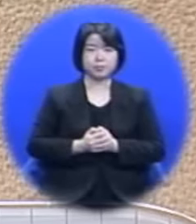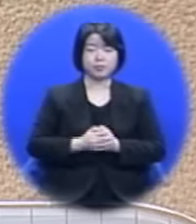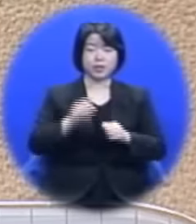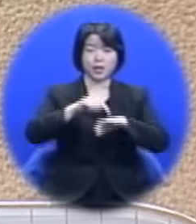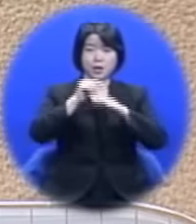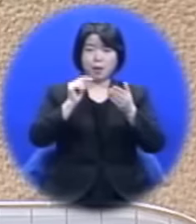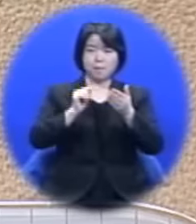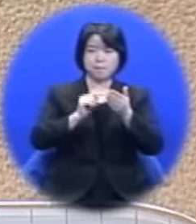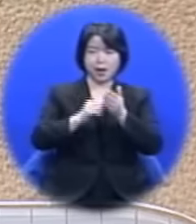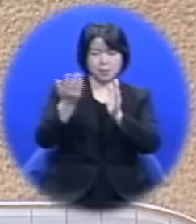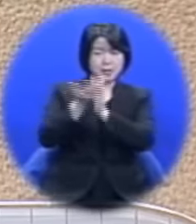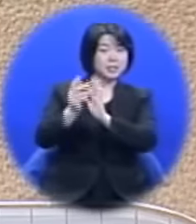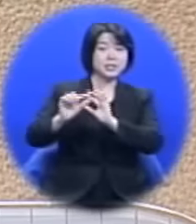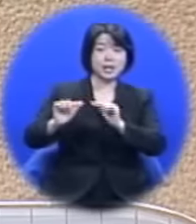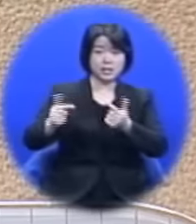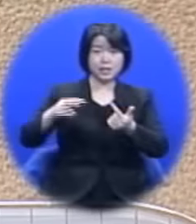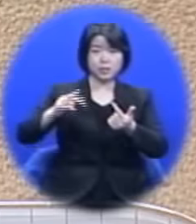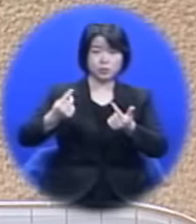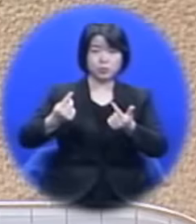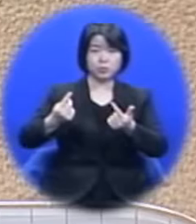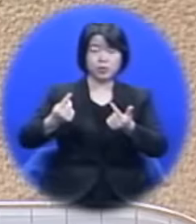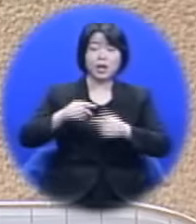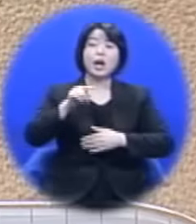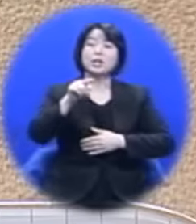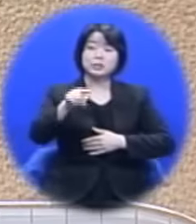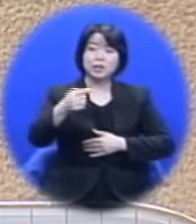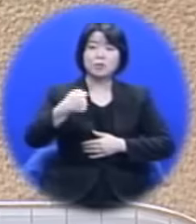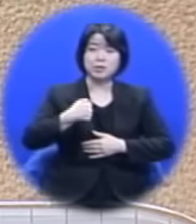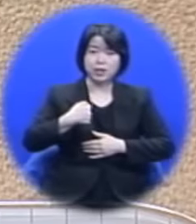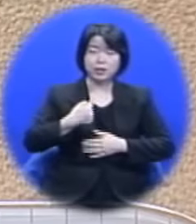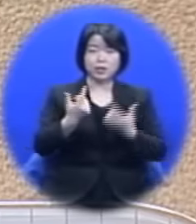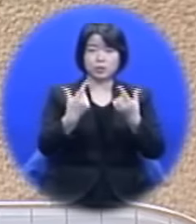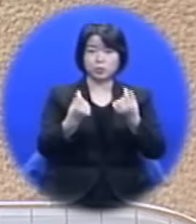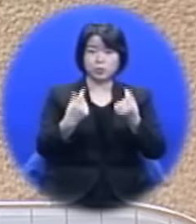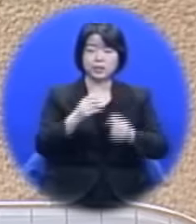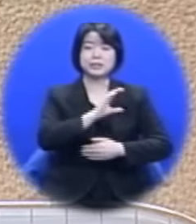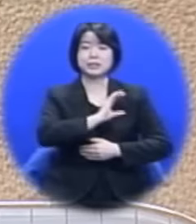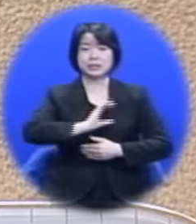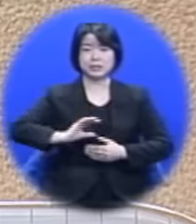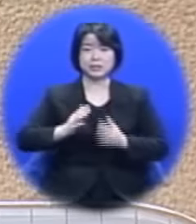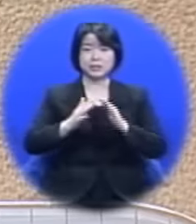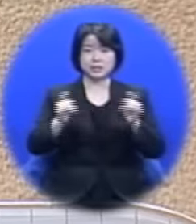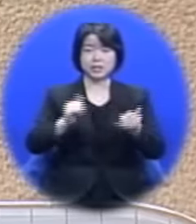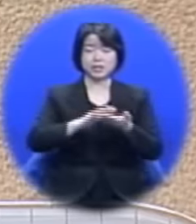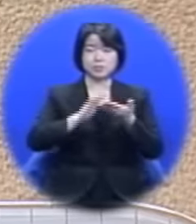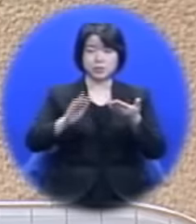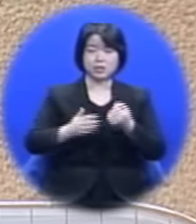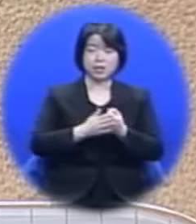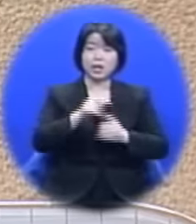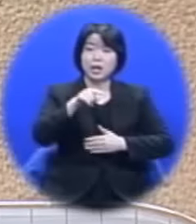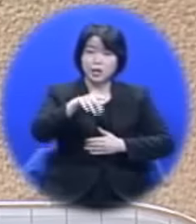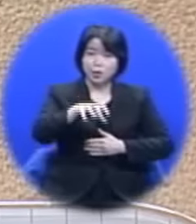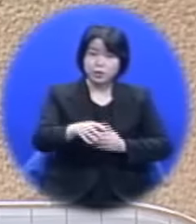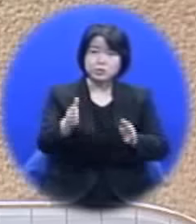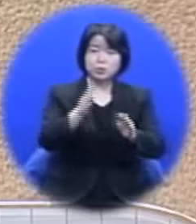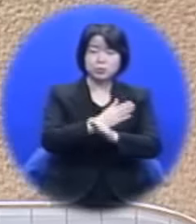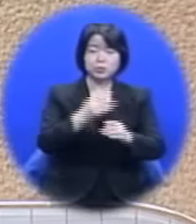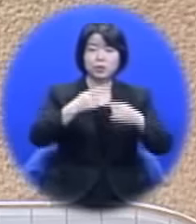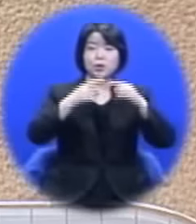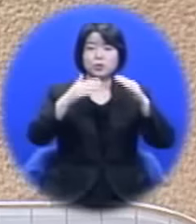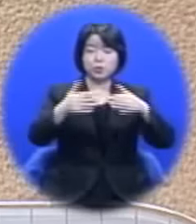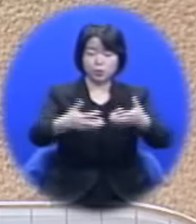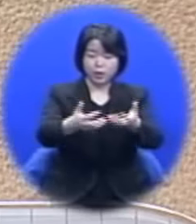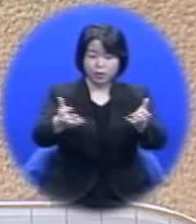마음에 안 들어도 그나 나나 똑같은 크리스천이 여기서부터 우리는 교회 공동체를